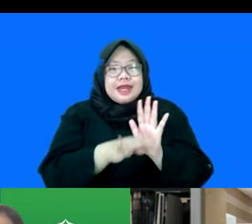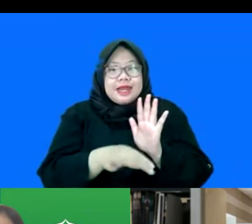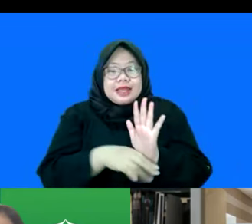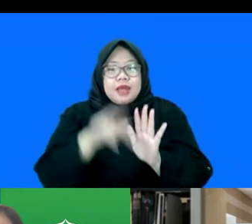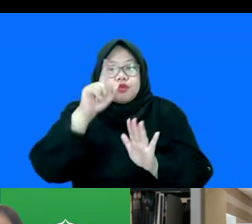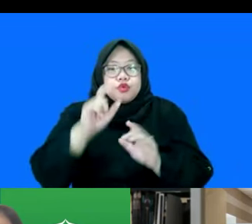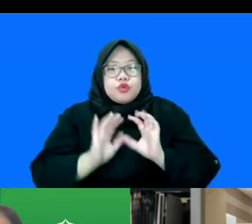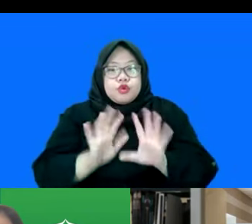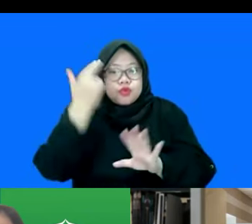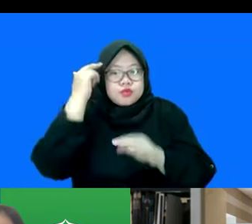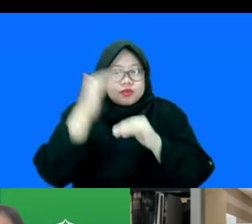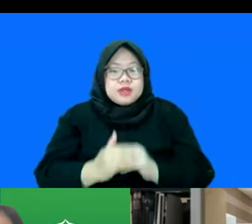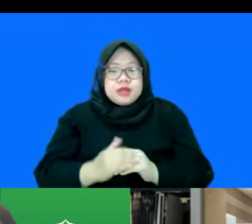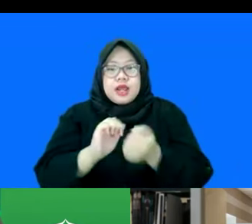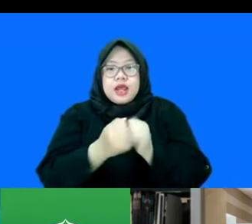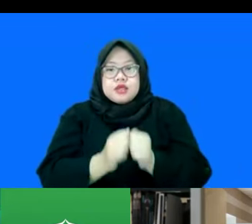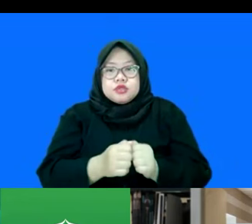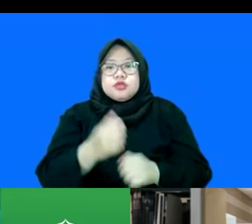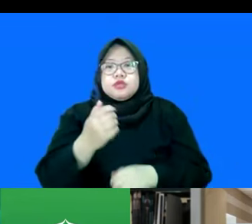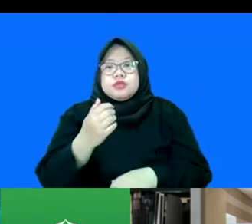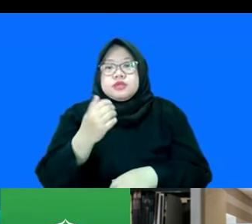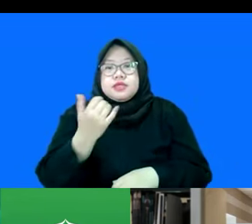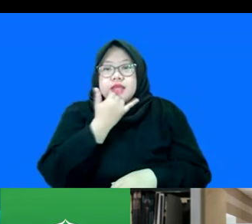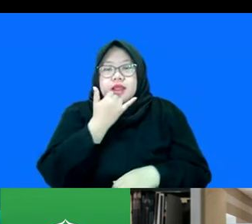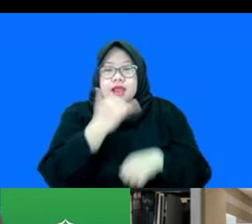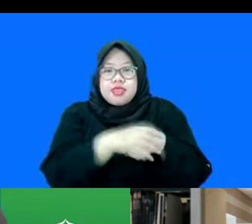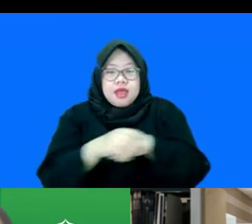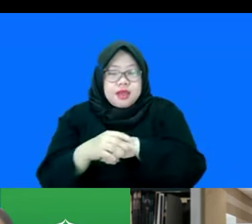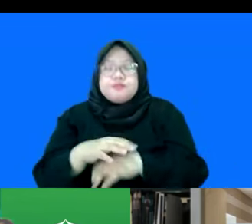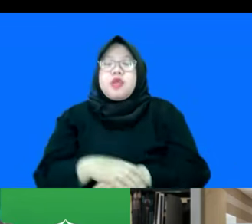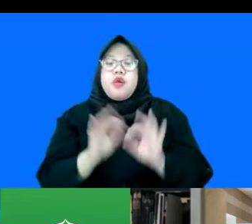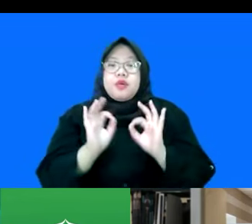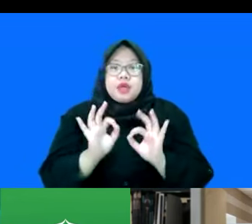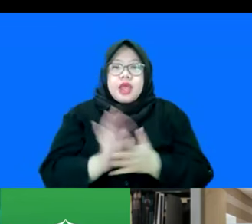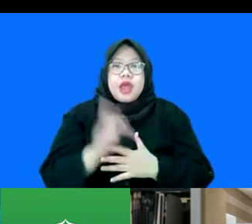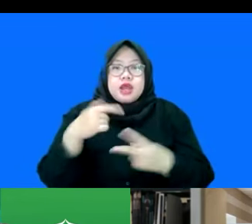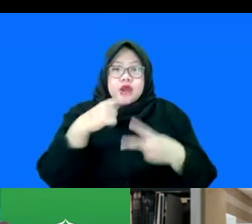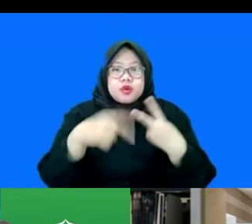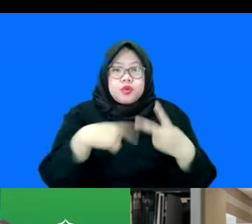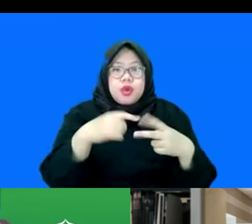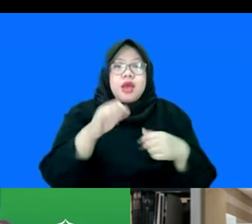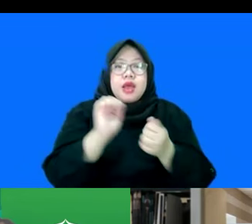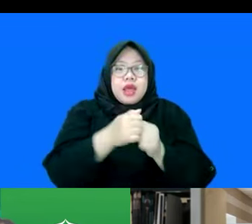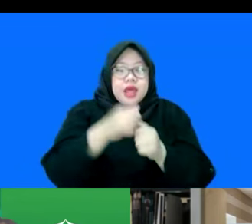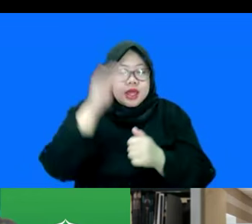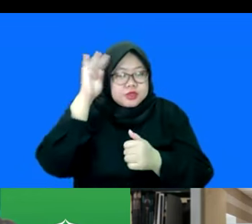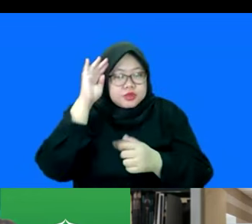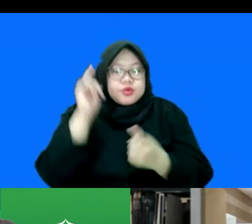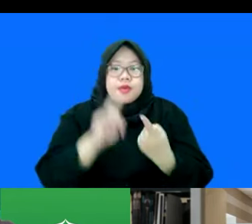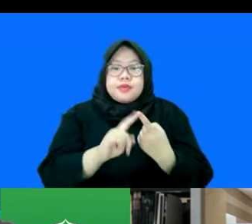salah tangkap? Oke. Ya, ada dua isu ya. Yang pertama tadi soal